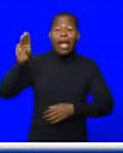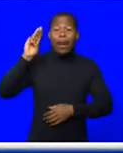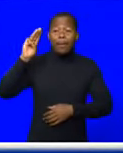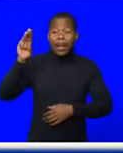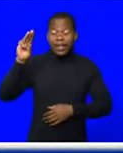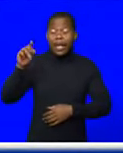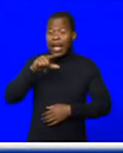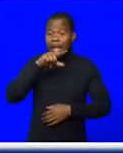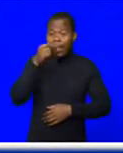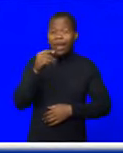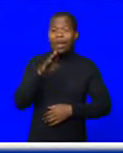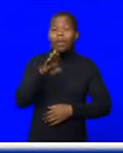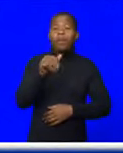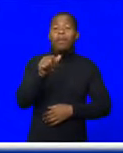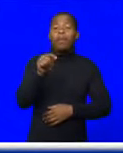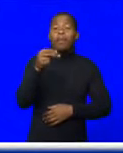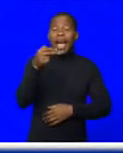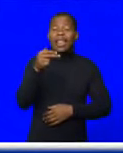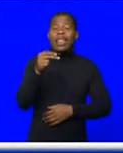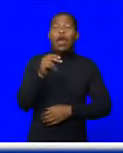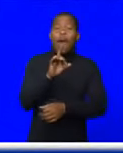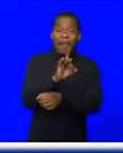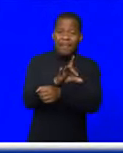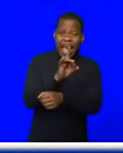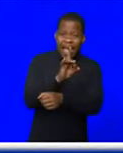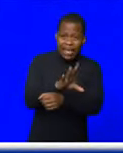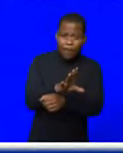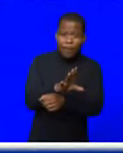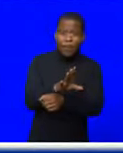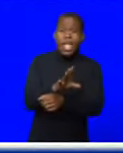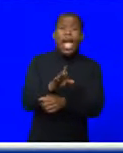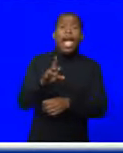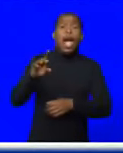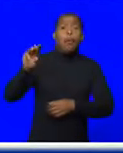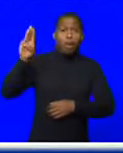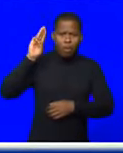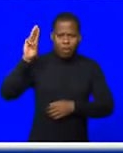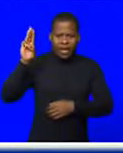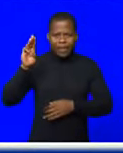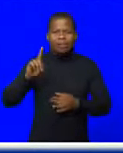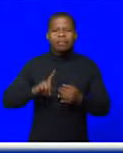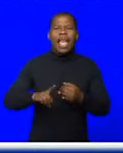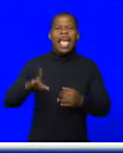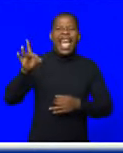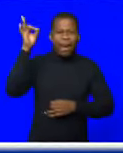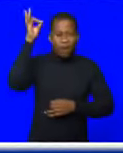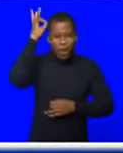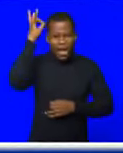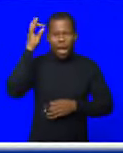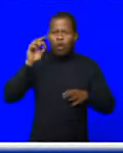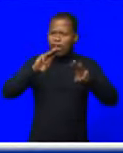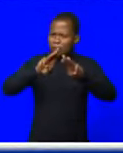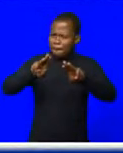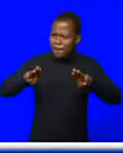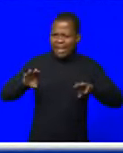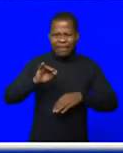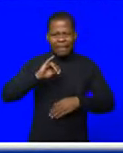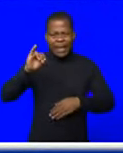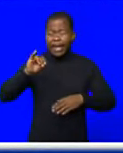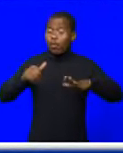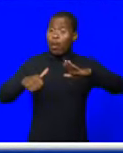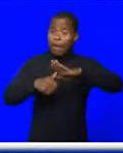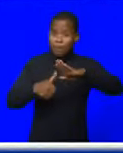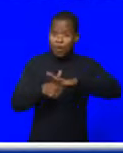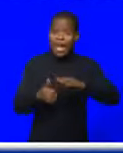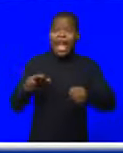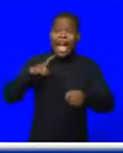sewukhuthaza abaholi bemave labahlukahlukene ukuthi bahambise phambili indzaba yekuthula. Mengameli Patch uthi tingijima nato